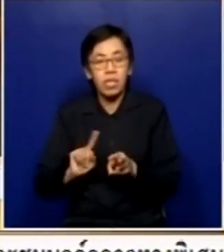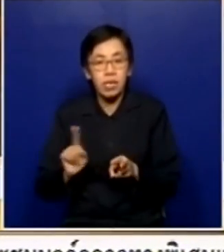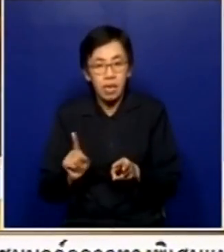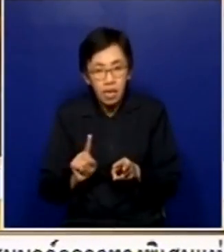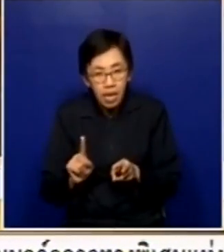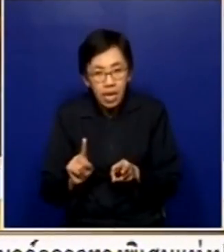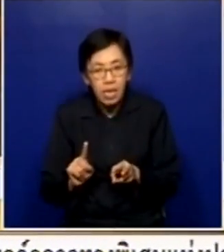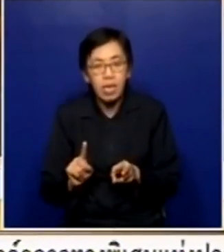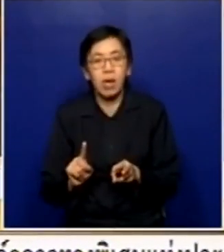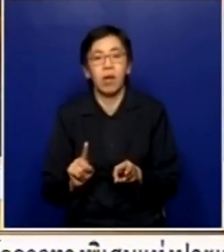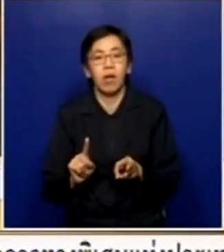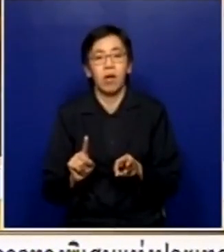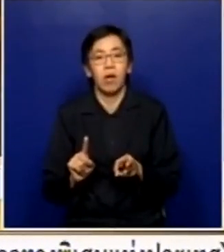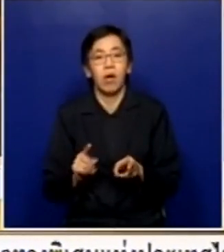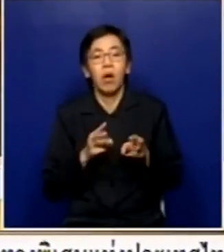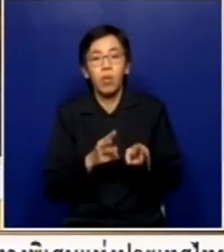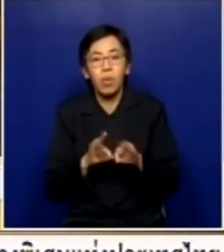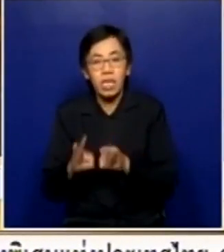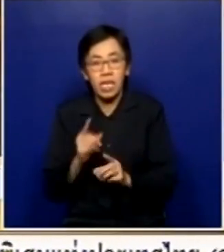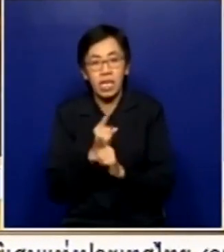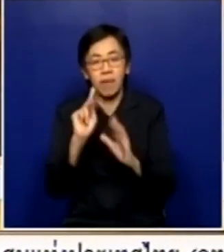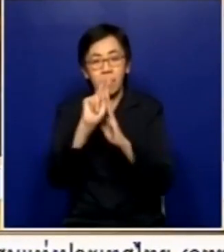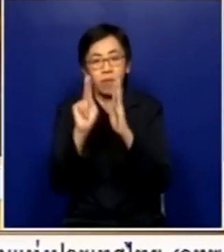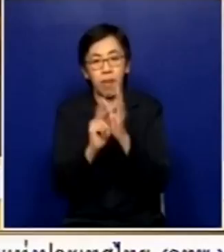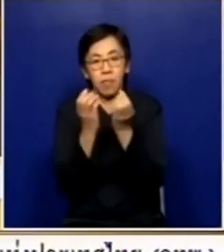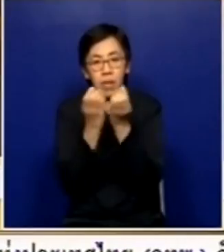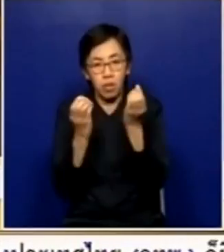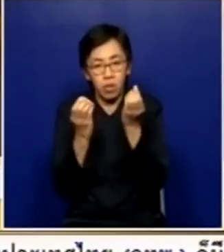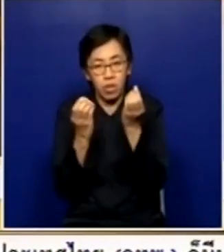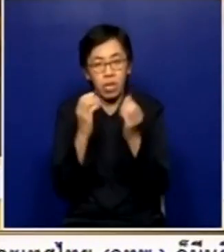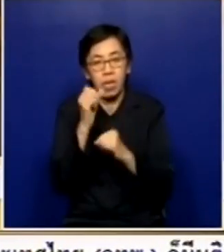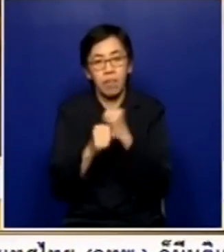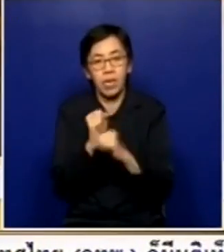อย่างน้อยพอจะรับเป็นได้มากที่สุดก็คือกระบวนการตามรัฐธรรมนูญ 240